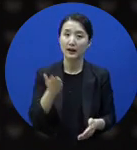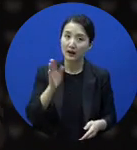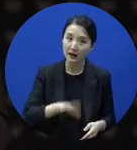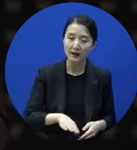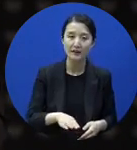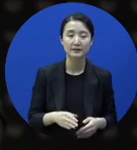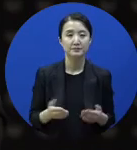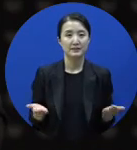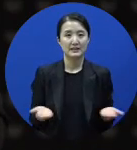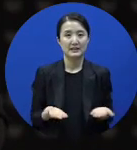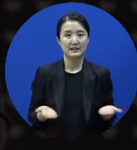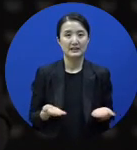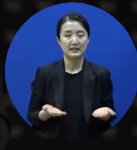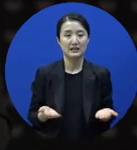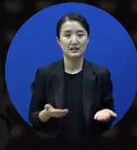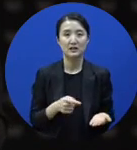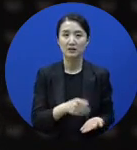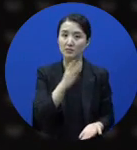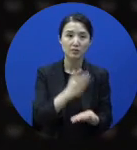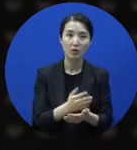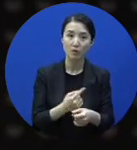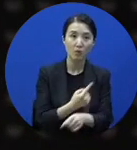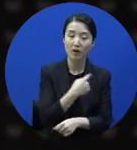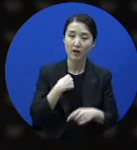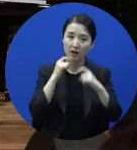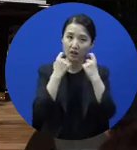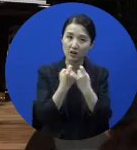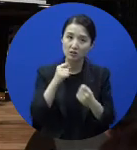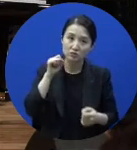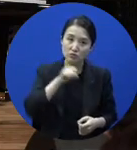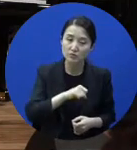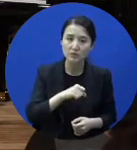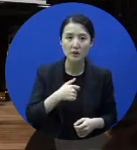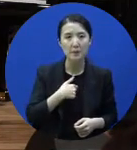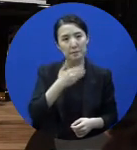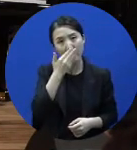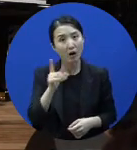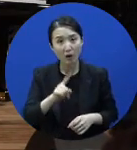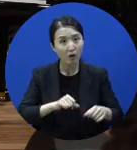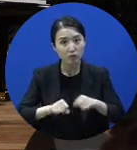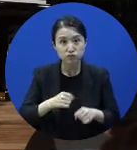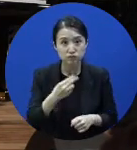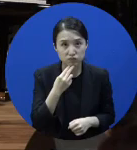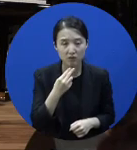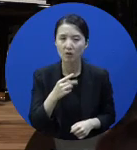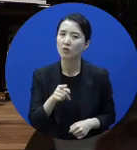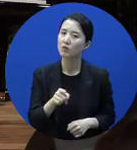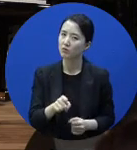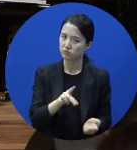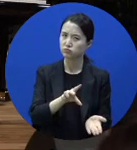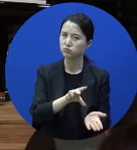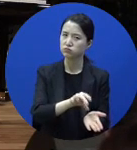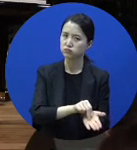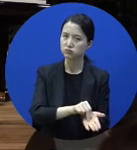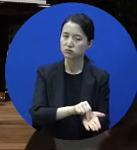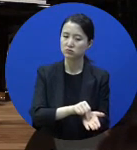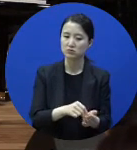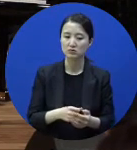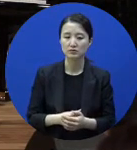취미 활동이 없는가라는 부분들 고민을 해봐야 되는 거고 새로운 변화를 시도하려지 않는가라는 부분들에 대한 하나 갖고